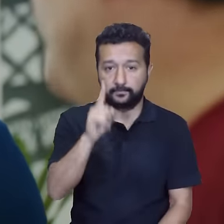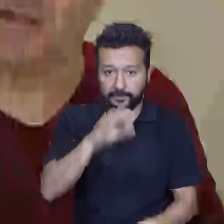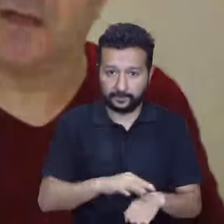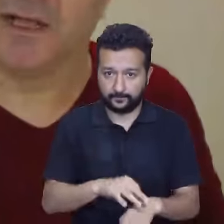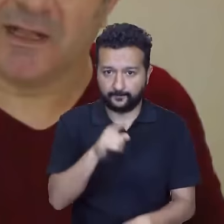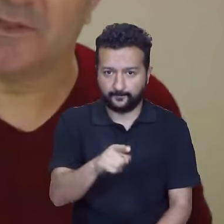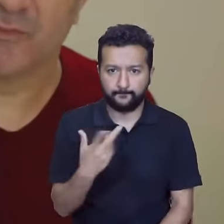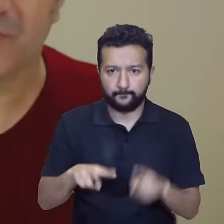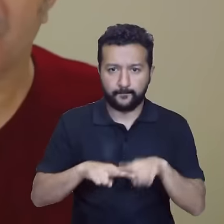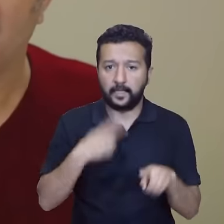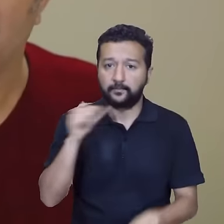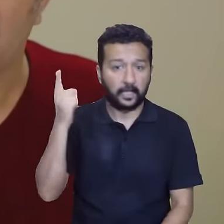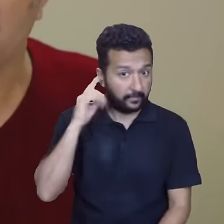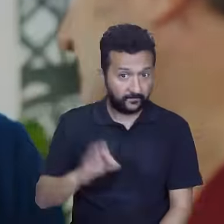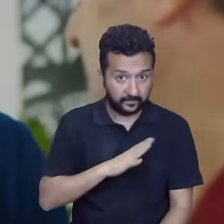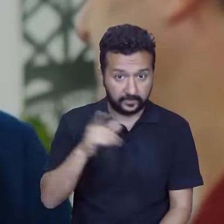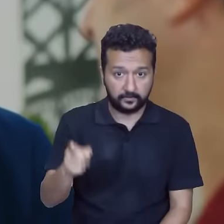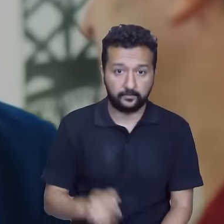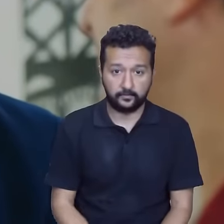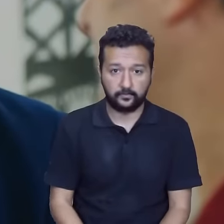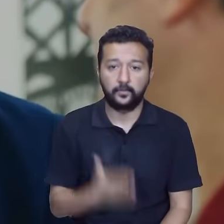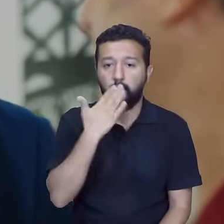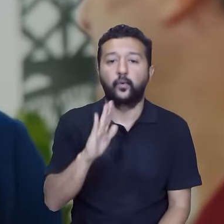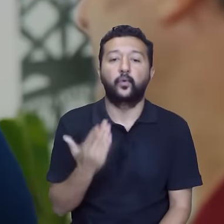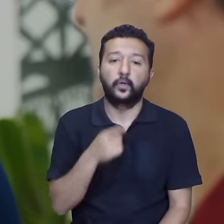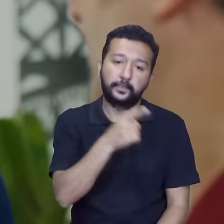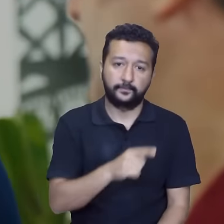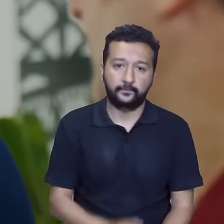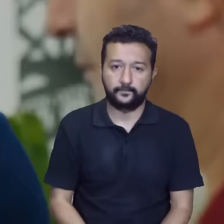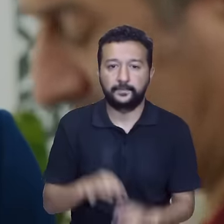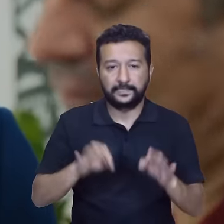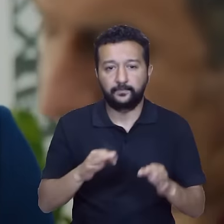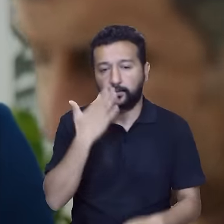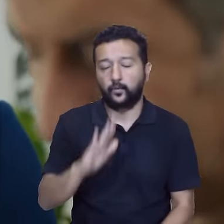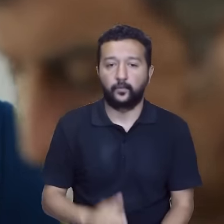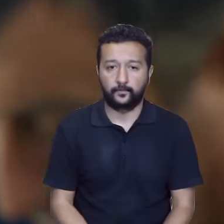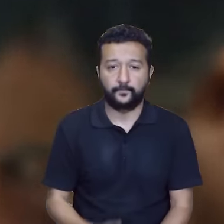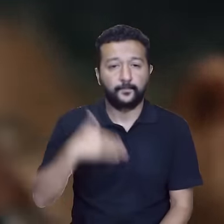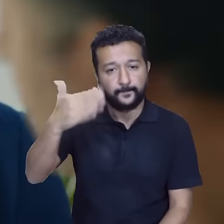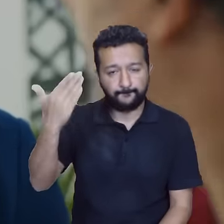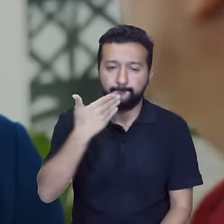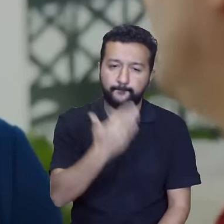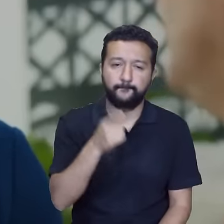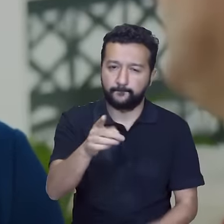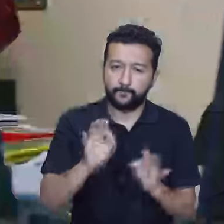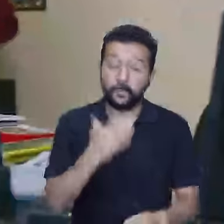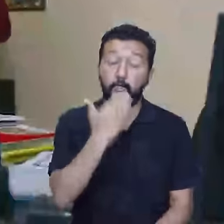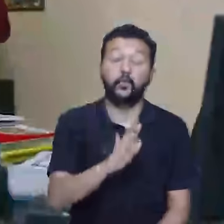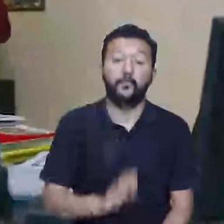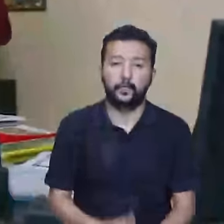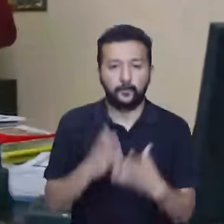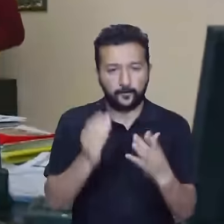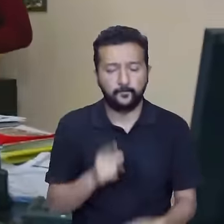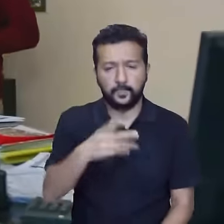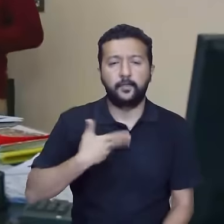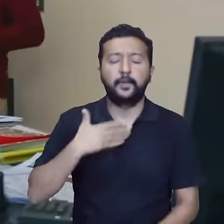dakika, Adile ablanın bu işten bir haberi var mı? Yok, yani şimdilik. İleride söyleyeceğim, sen yine de bir şey söyleme.